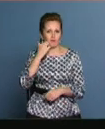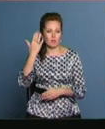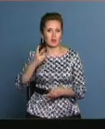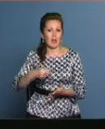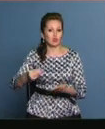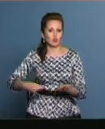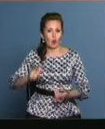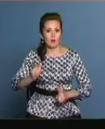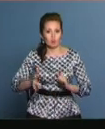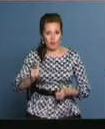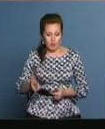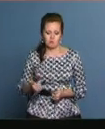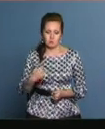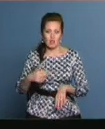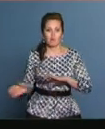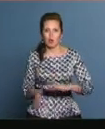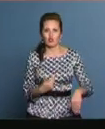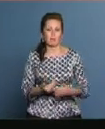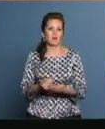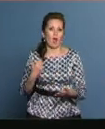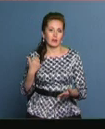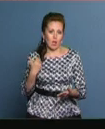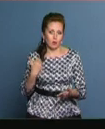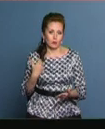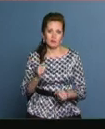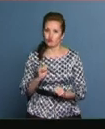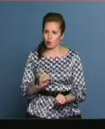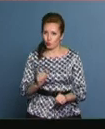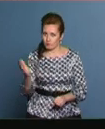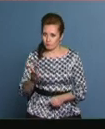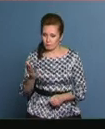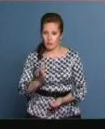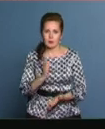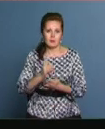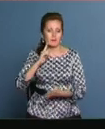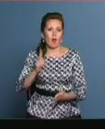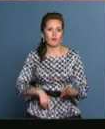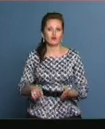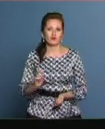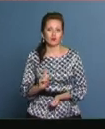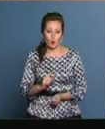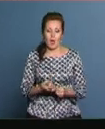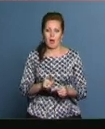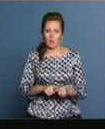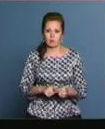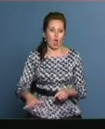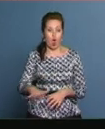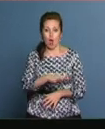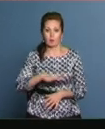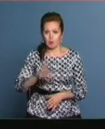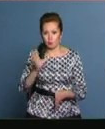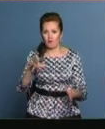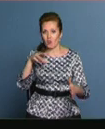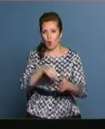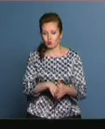Мы прошли предварительную защиту. Есть надежда, что данный объект будет включен